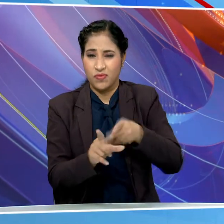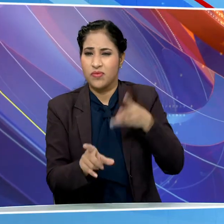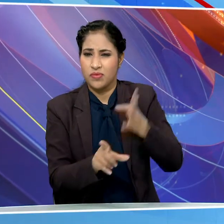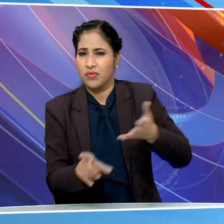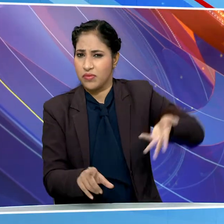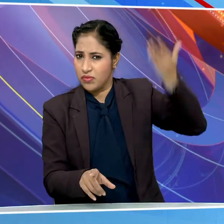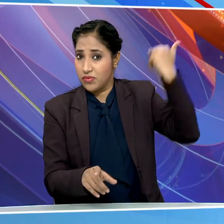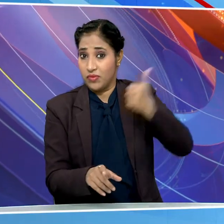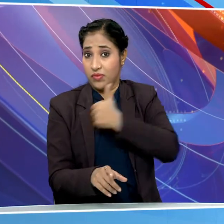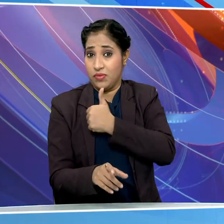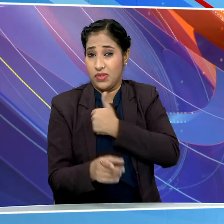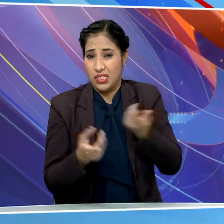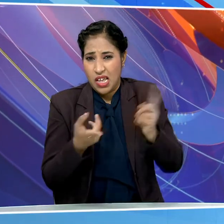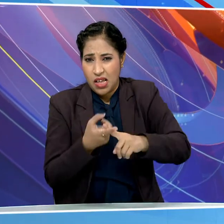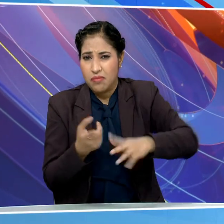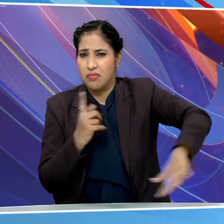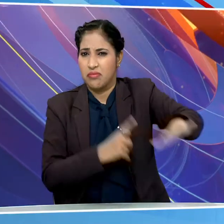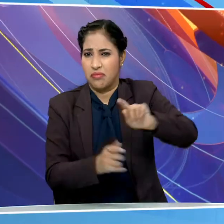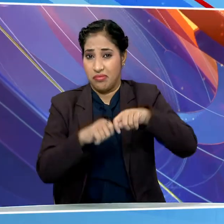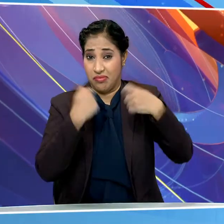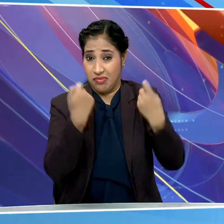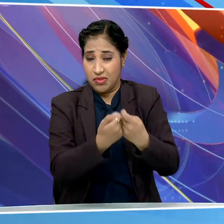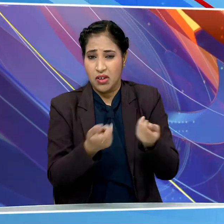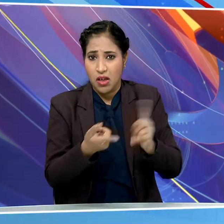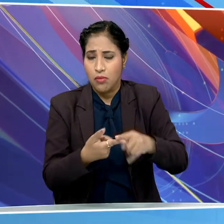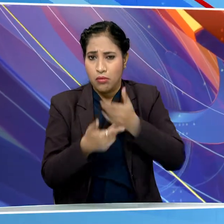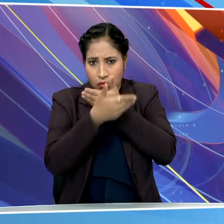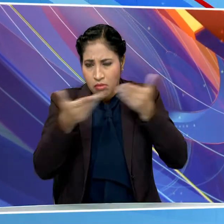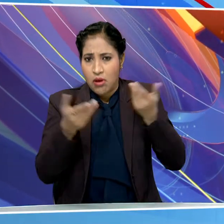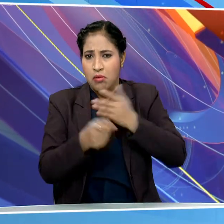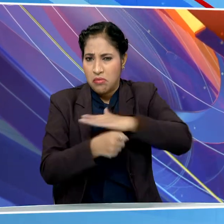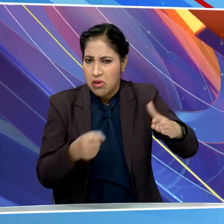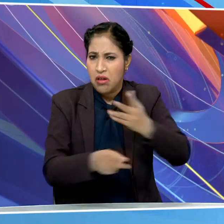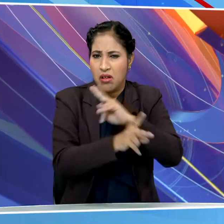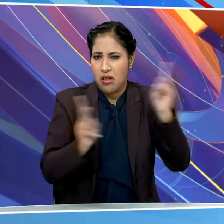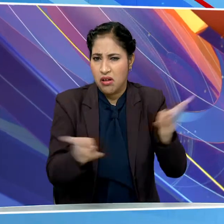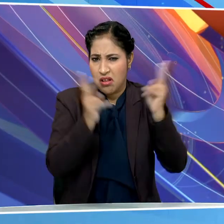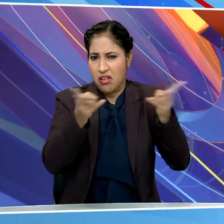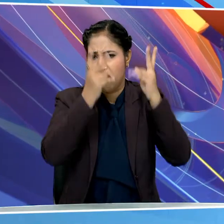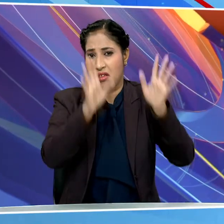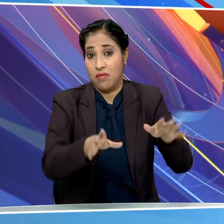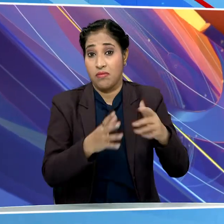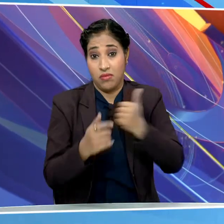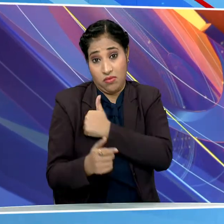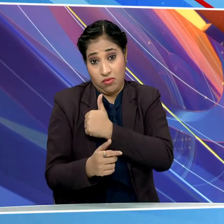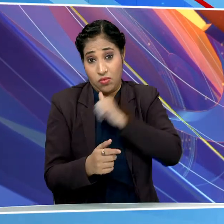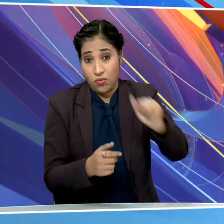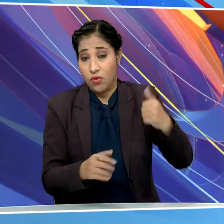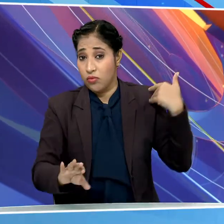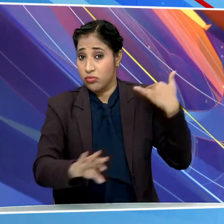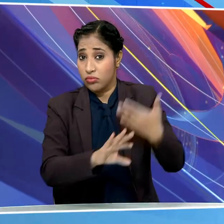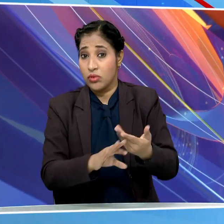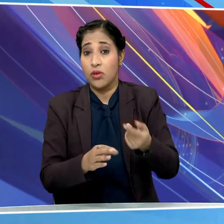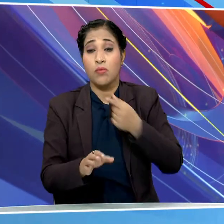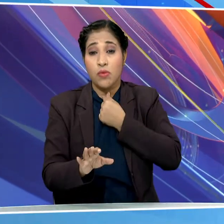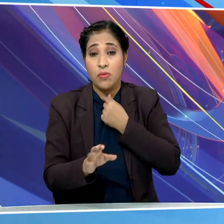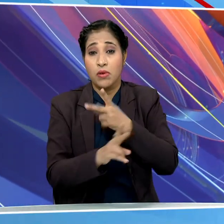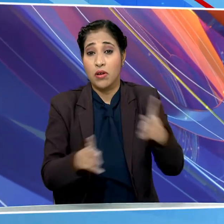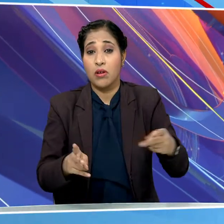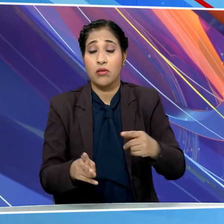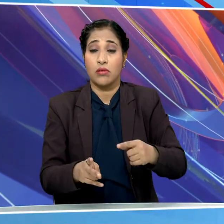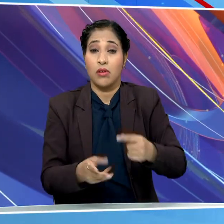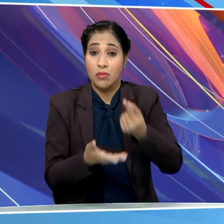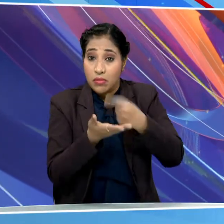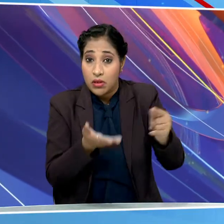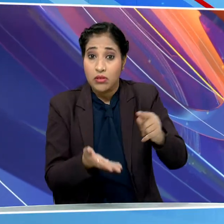में कनाडा में बहुत सारे संगठित अपराध हुए हैं। उन्होंने कहा कि कनाडा ने अभी तक अपने दावों का समर्थन करने के